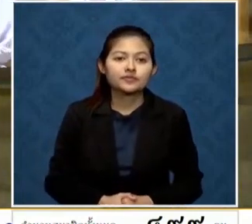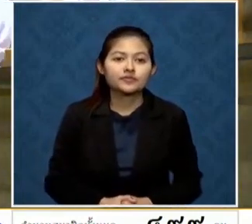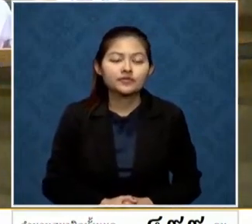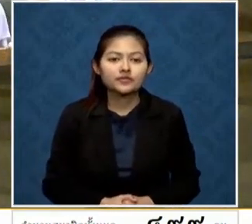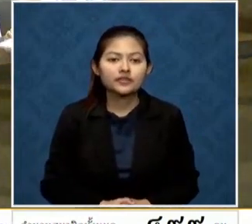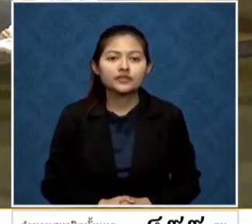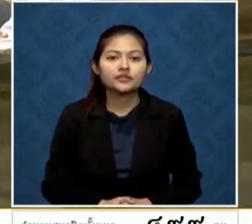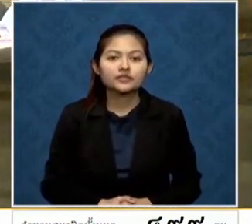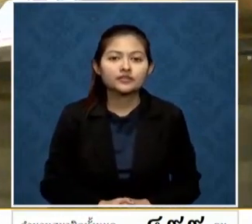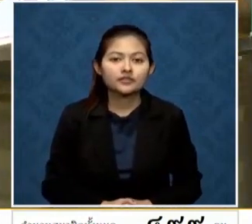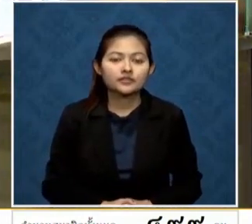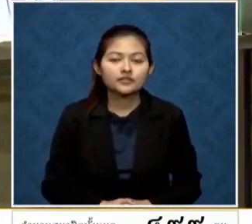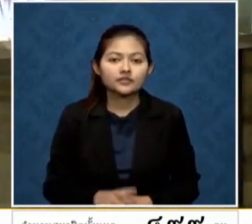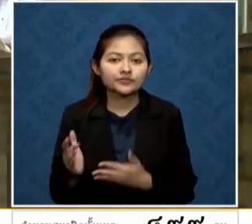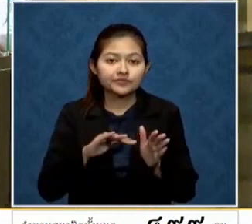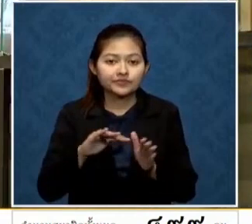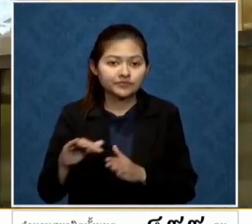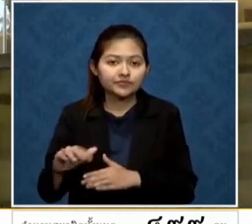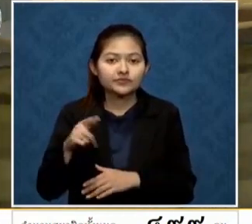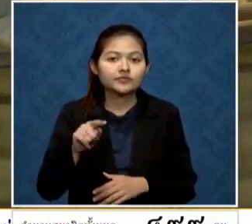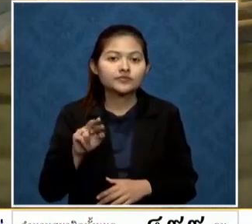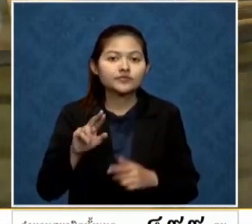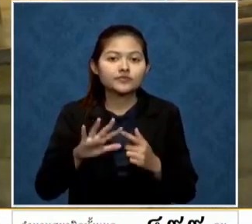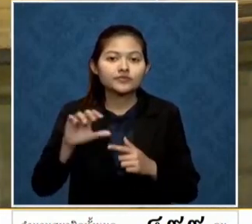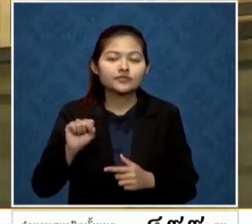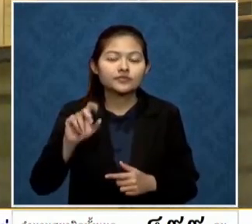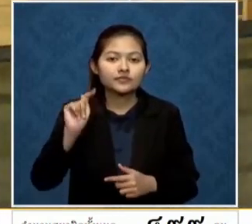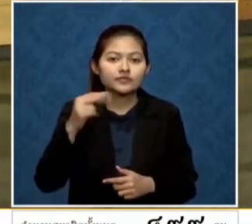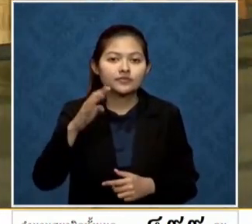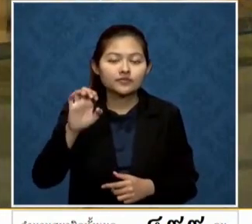เอ่อประสิทธิ์ปฐมพดุงครับเชิญ